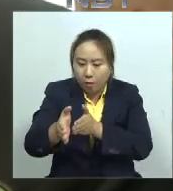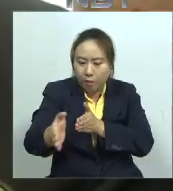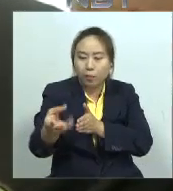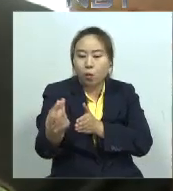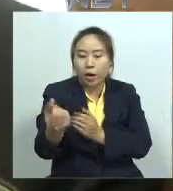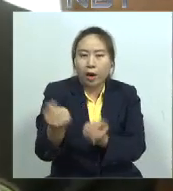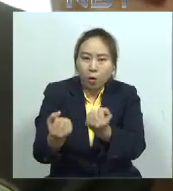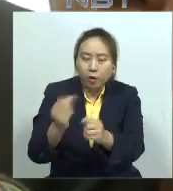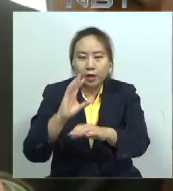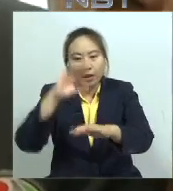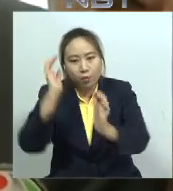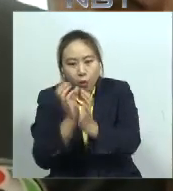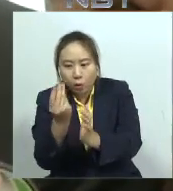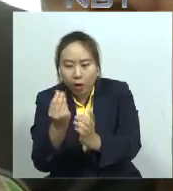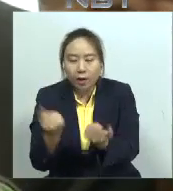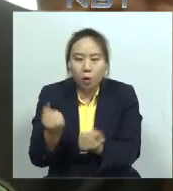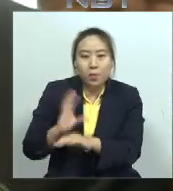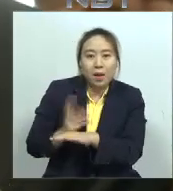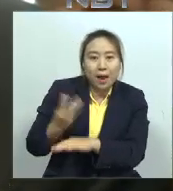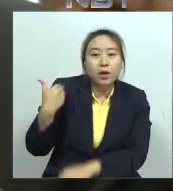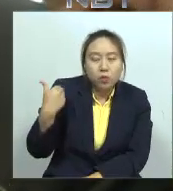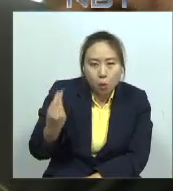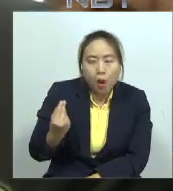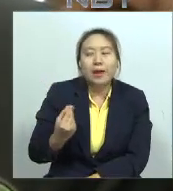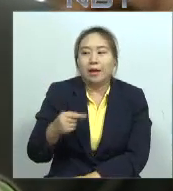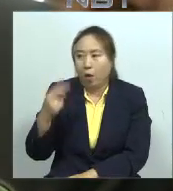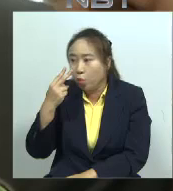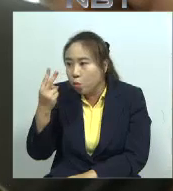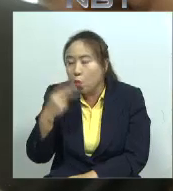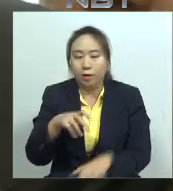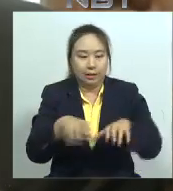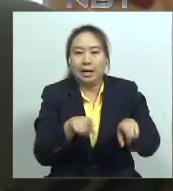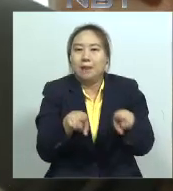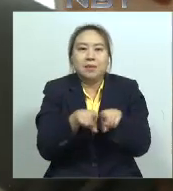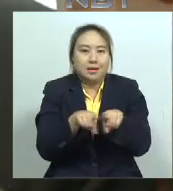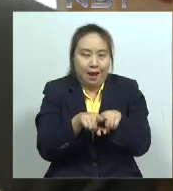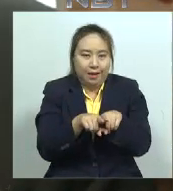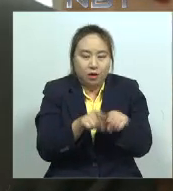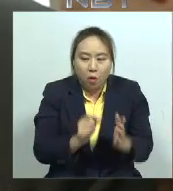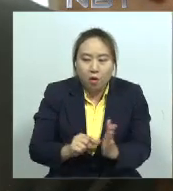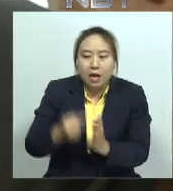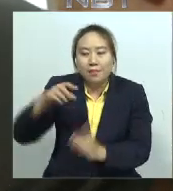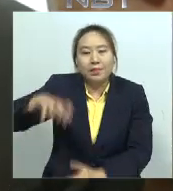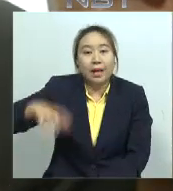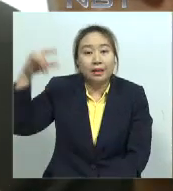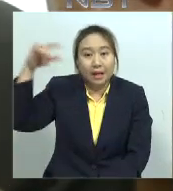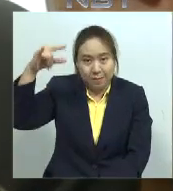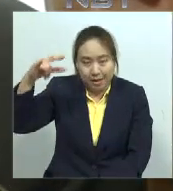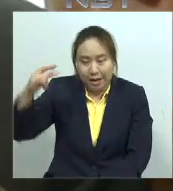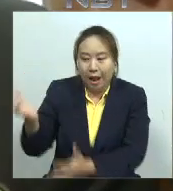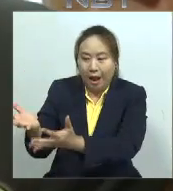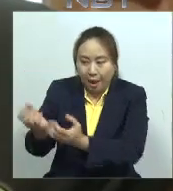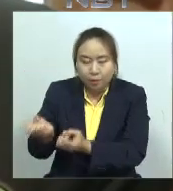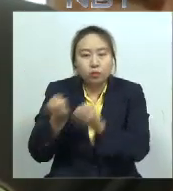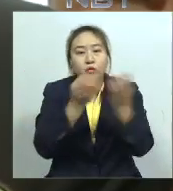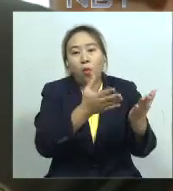ำกี่คันรถพยาบาลตามกี่คันเราก็จะจัดอย่างเดียวกันโดยจะ accommodate คือให้ความสะดวกตั้งแต่จากสนามบินจนถึงโรงแรมจ